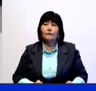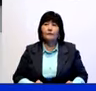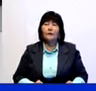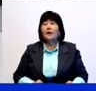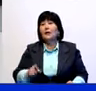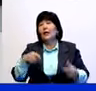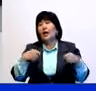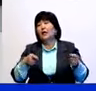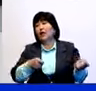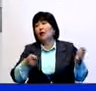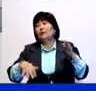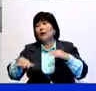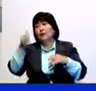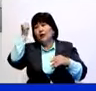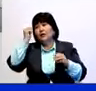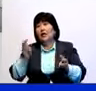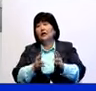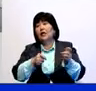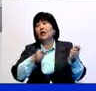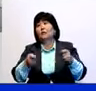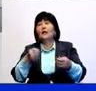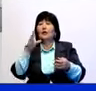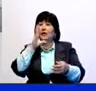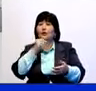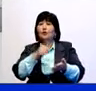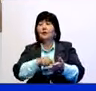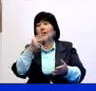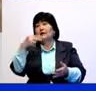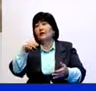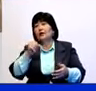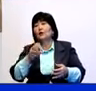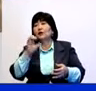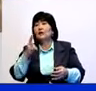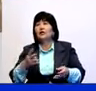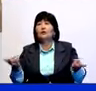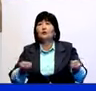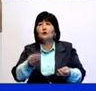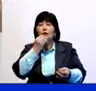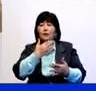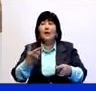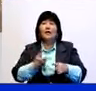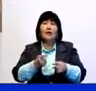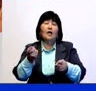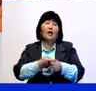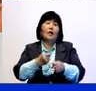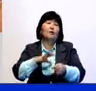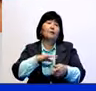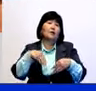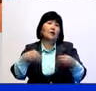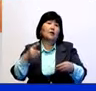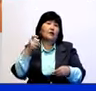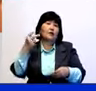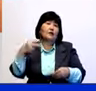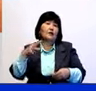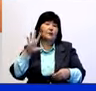На ярмарку на площади Тагзым СПК привезла по доступным ценам 20 тонн социально значимых продуктов. Так, картофель был предложен по